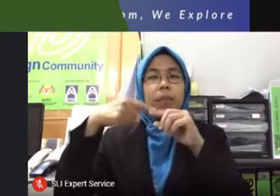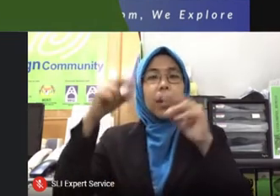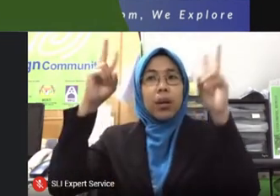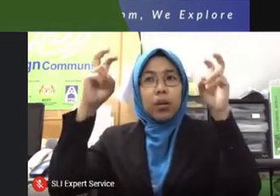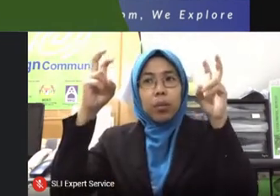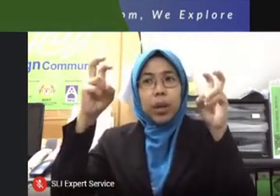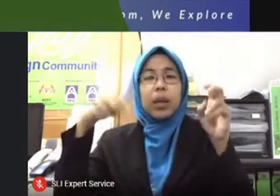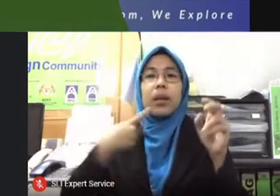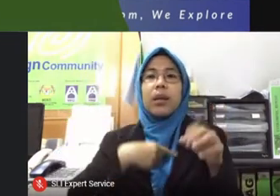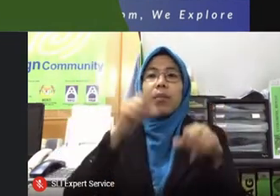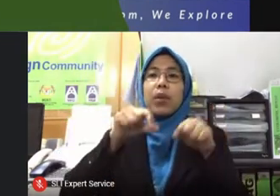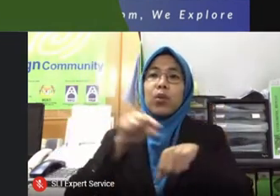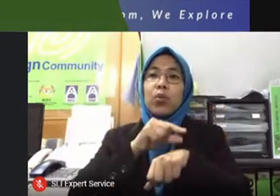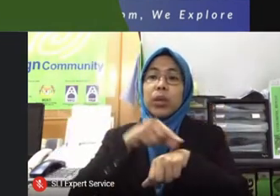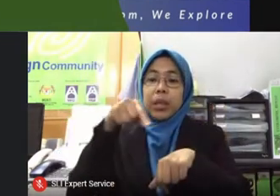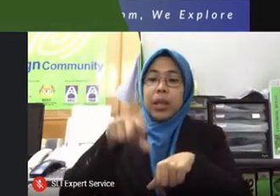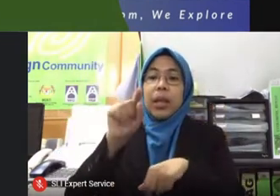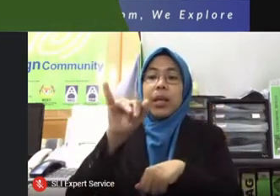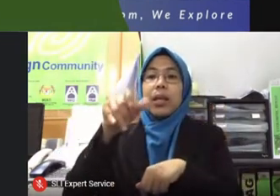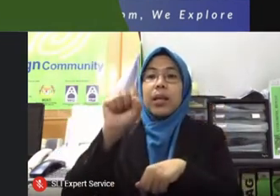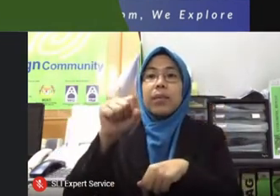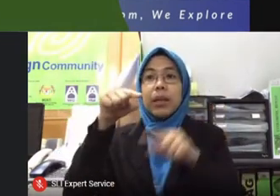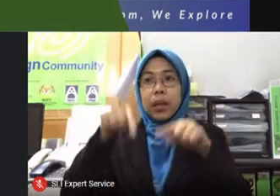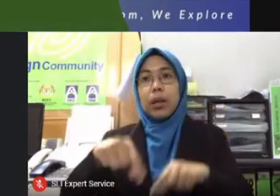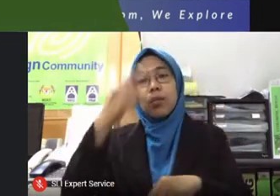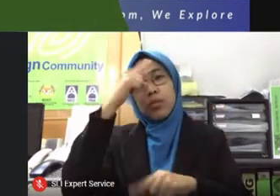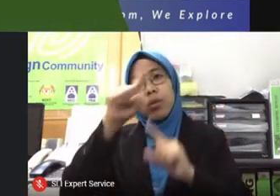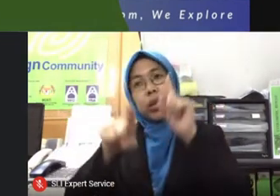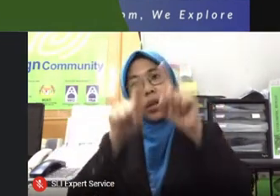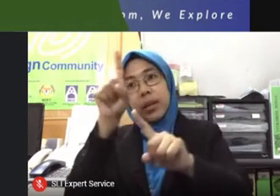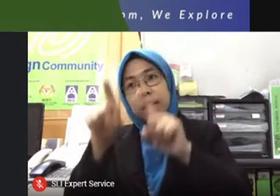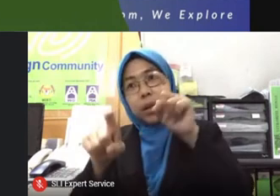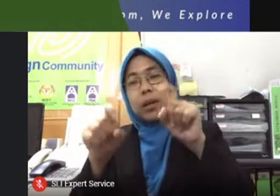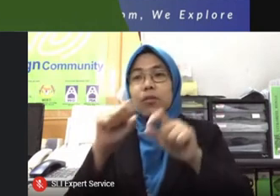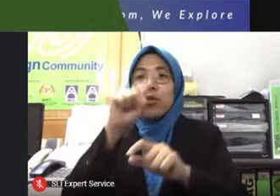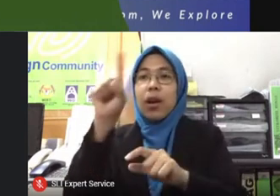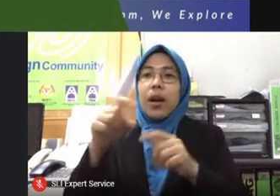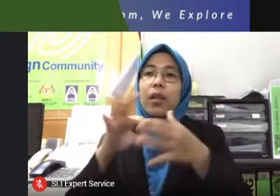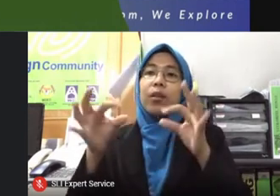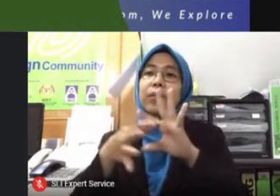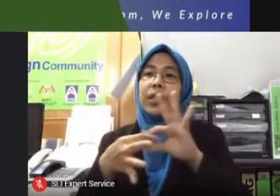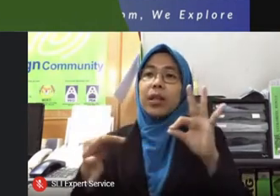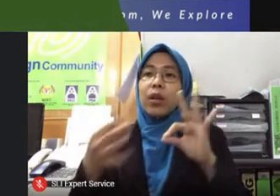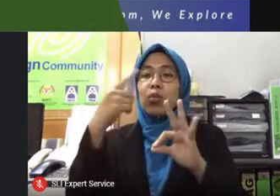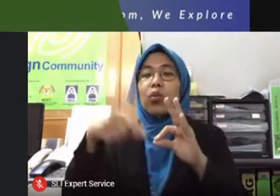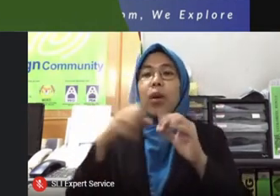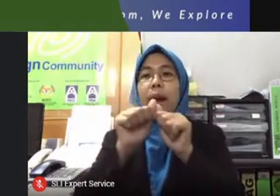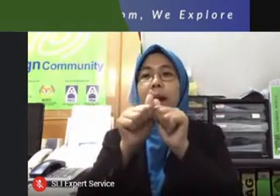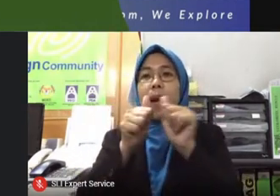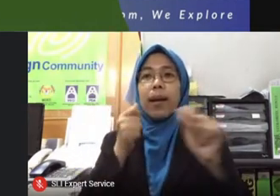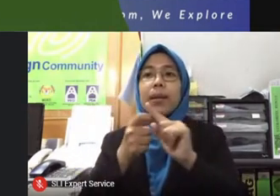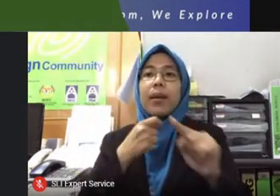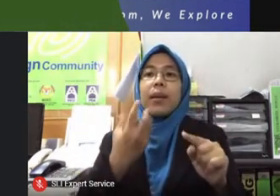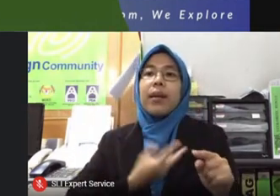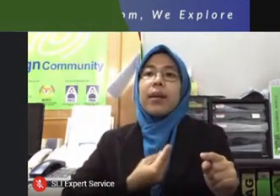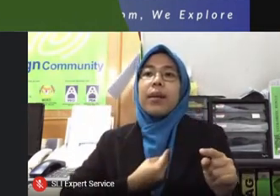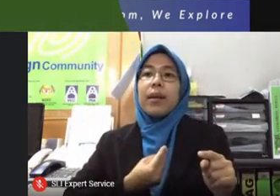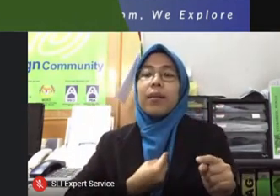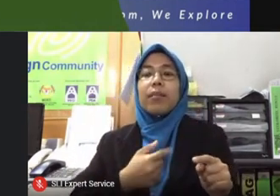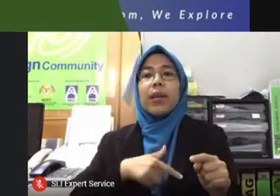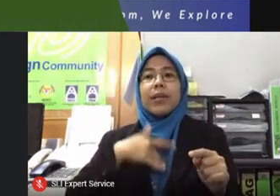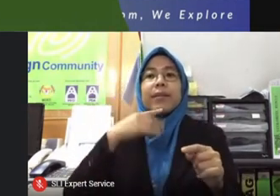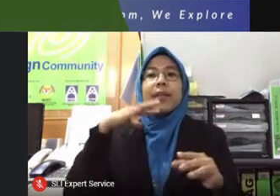boleh gunakan tips yang ni lah untuk sama ada tanya soalan dan juga bercerita untuk mengelakkan rasa gemuruh tadi tu lah ataupun rasa tak